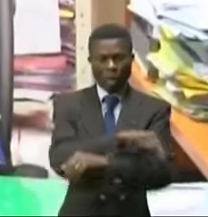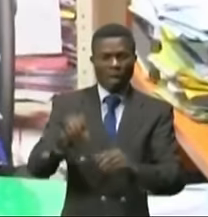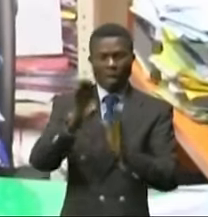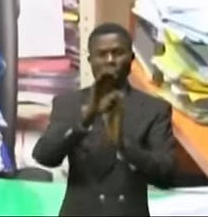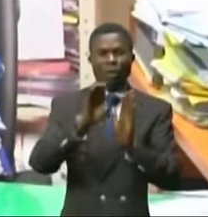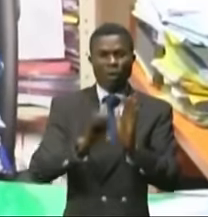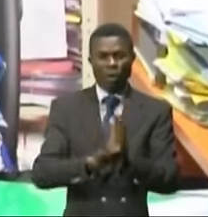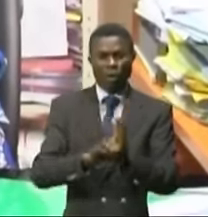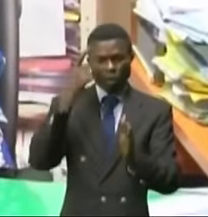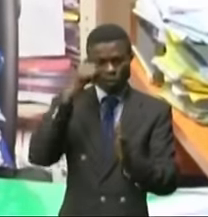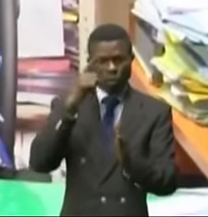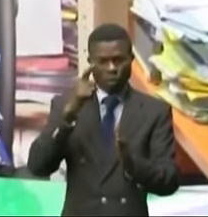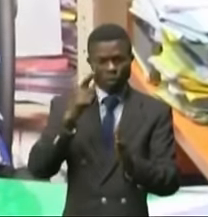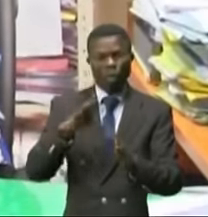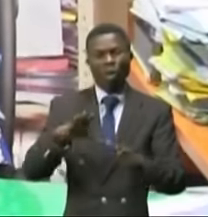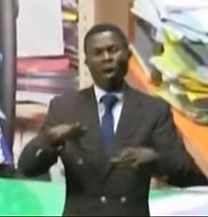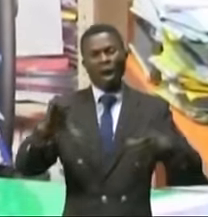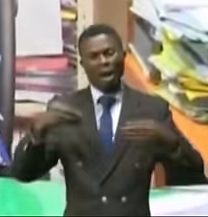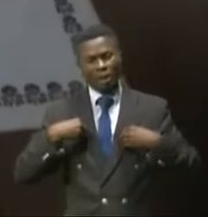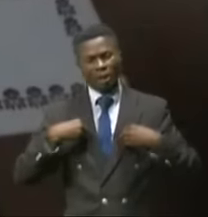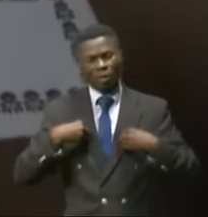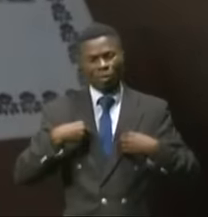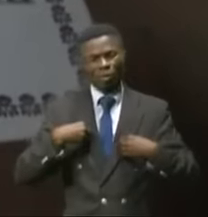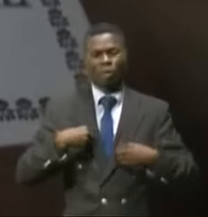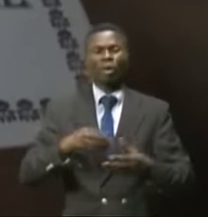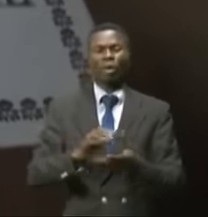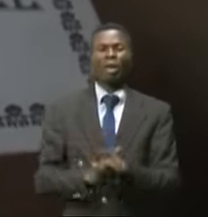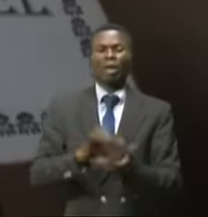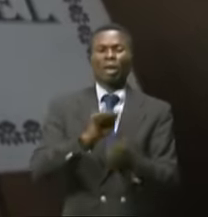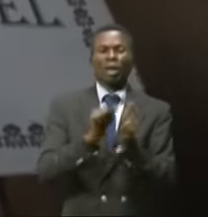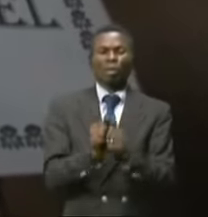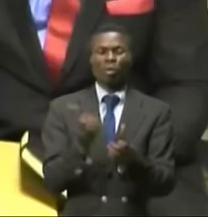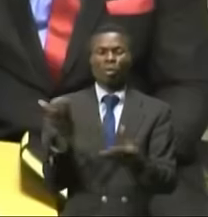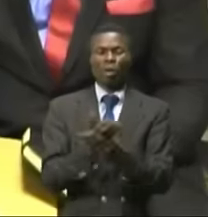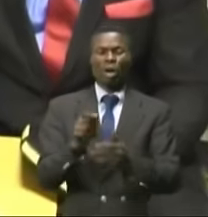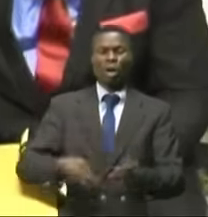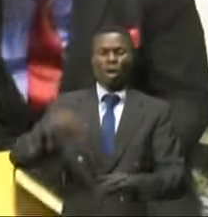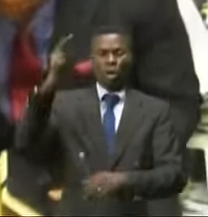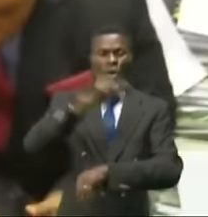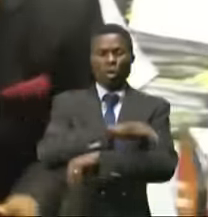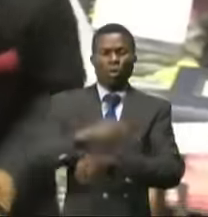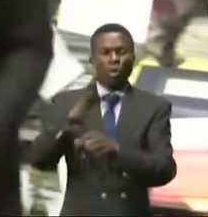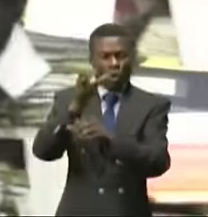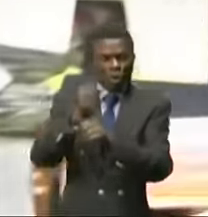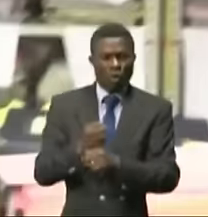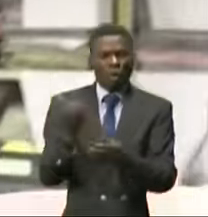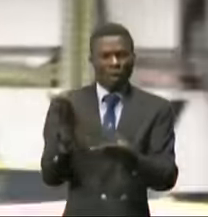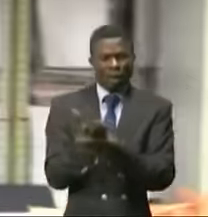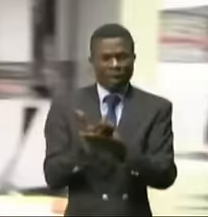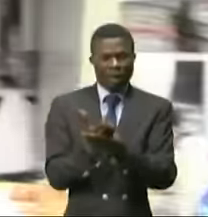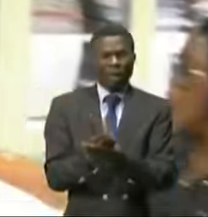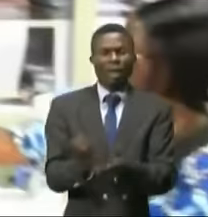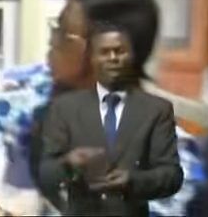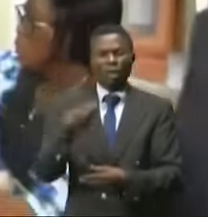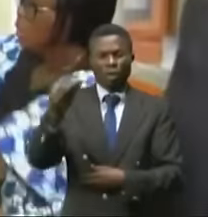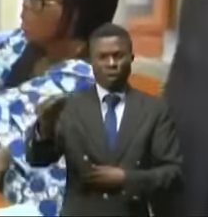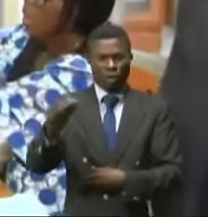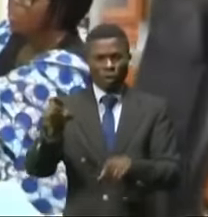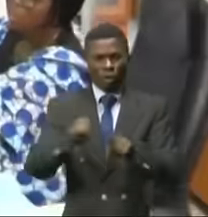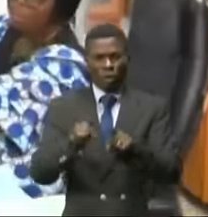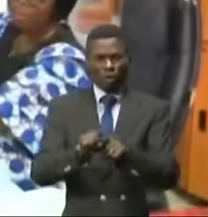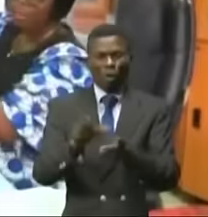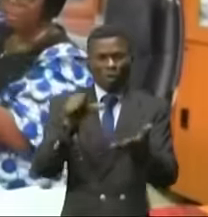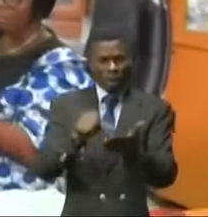constitutionnelle pour avis de conformité. La greffe au niveau de la haute cour a réceptionné ces règlements introduits sous forme de